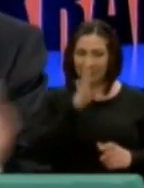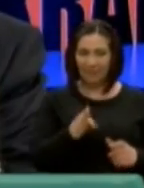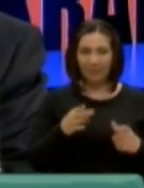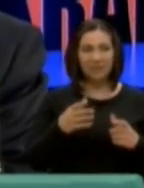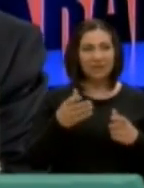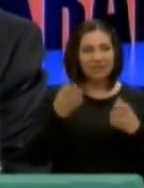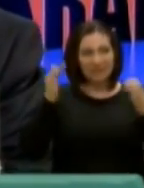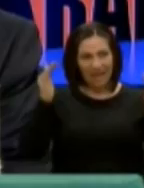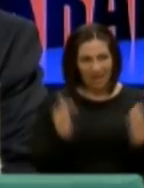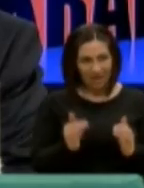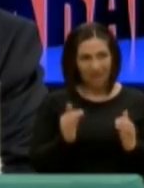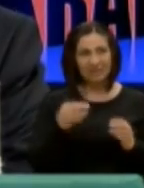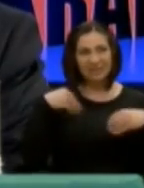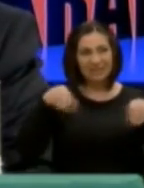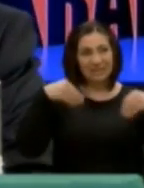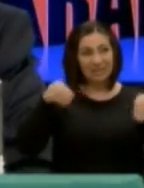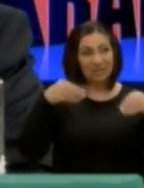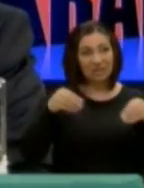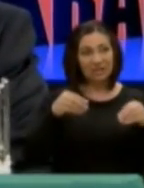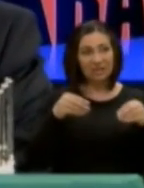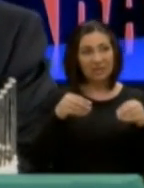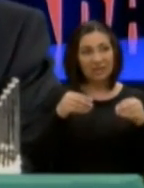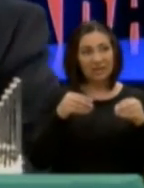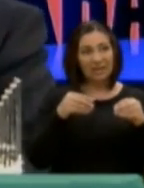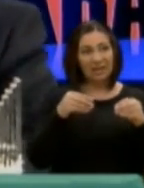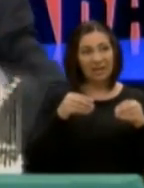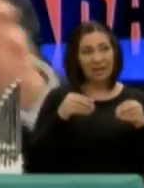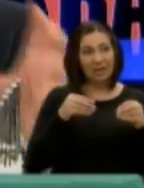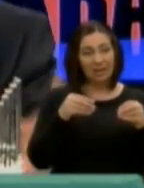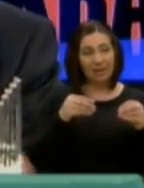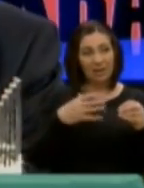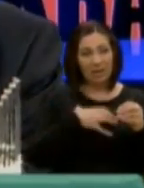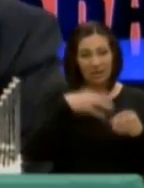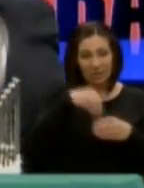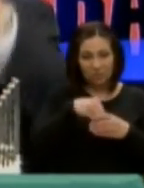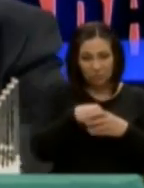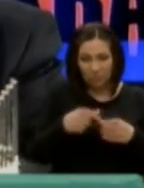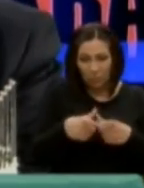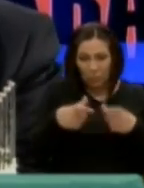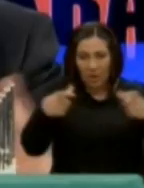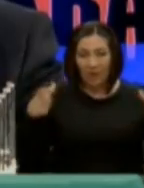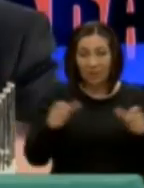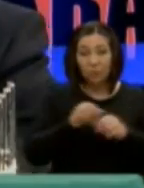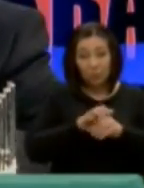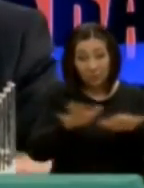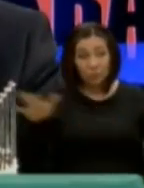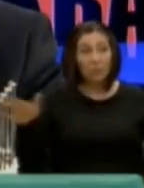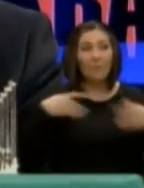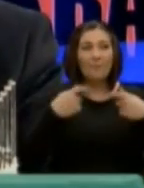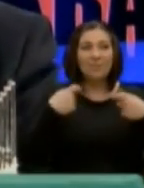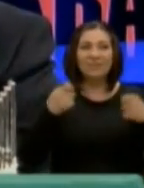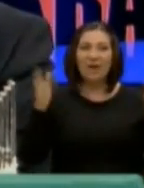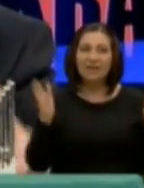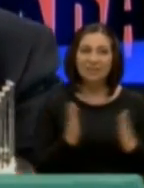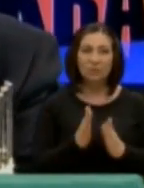az indirgeyip satışı step by step evretibil bir okey gibi. Yani kendi içimize büyüyerek de büyüyoruz ki biraz masraf